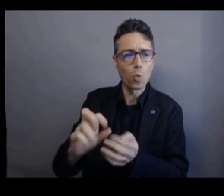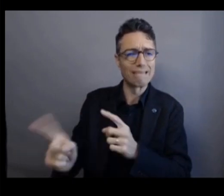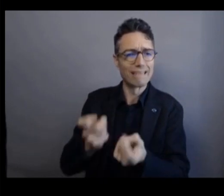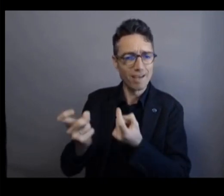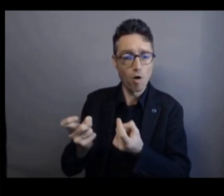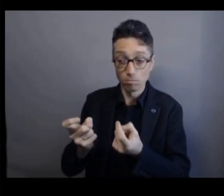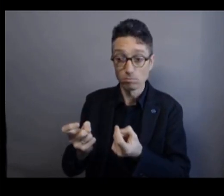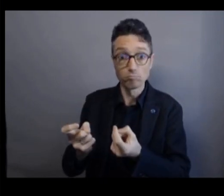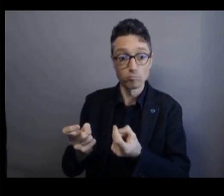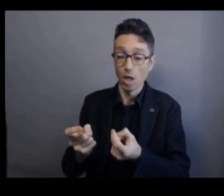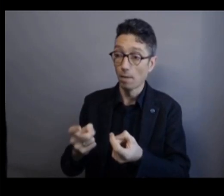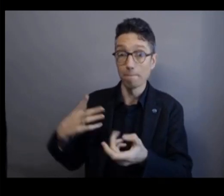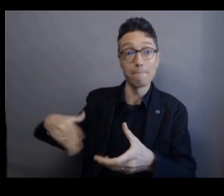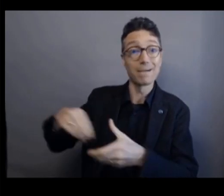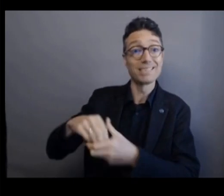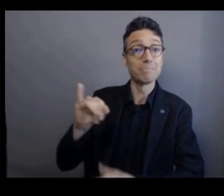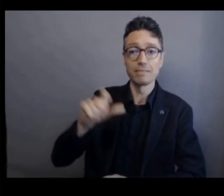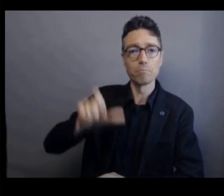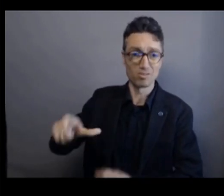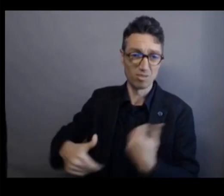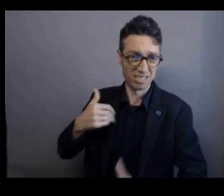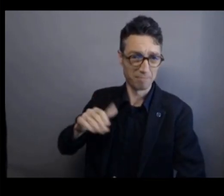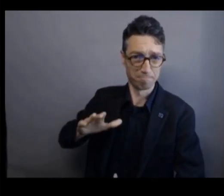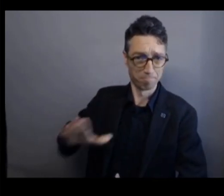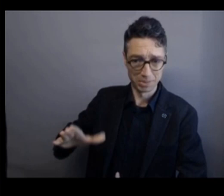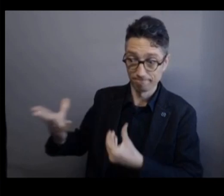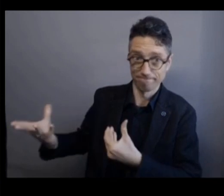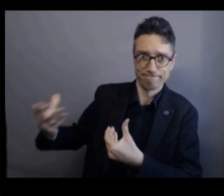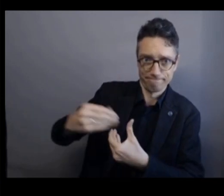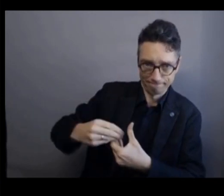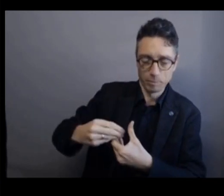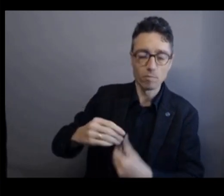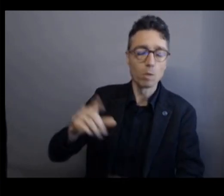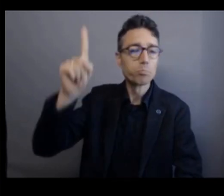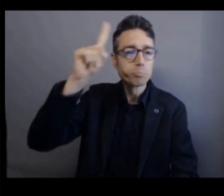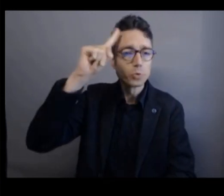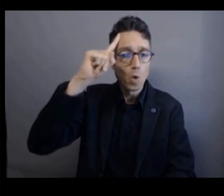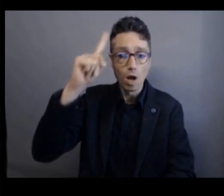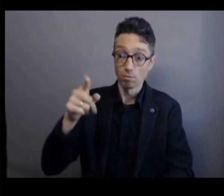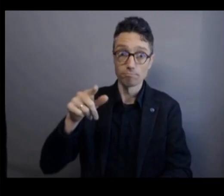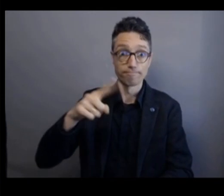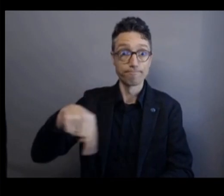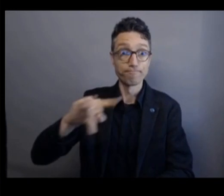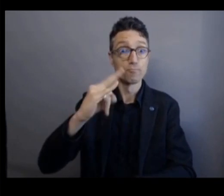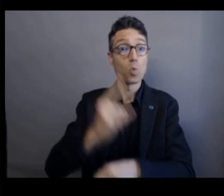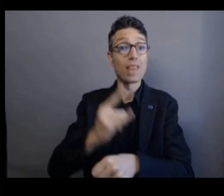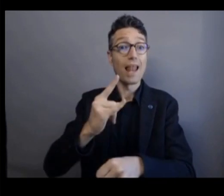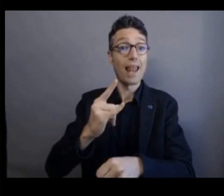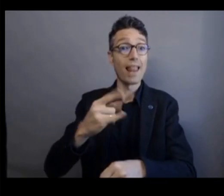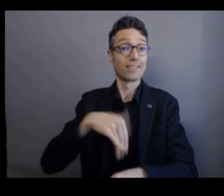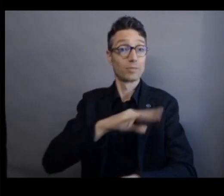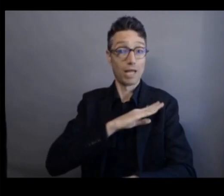ce soit bien compris et que ça déclenche quelque chose auprès des opérationnels, des personnes des hôtels. Parce que handicapé, c'est un métier du